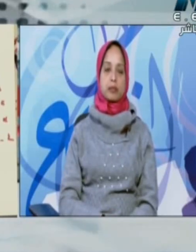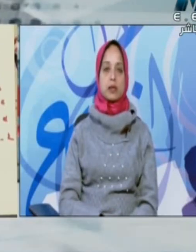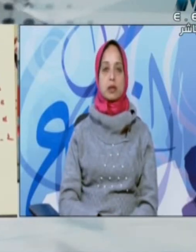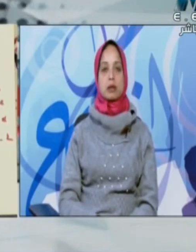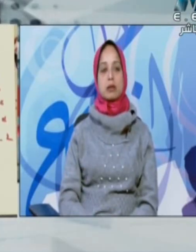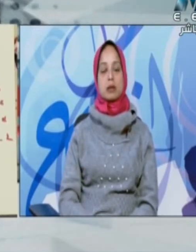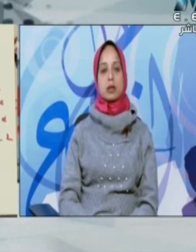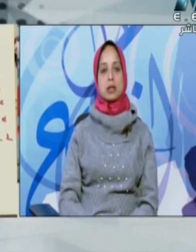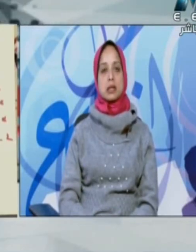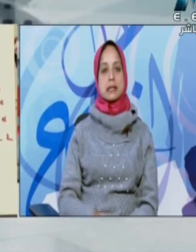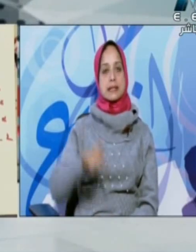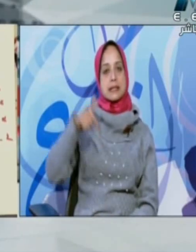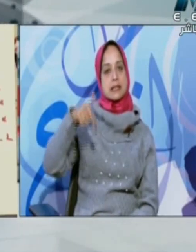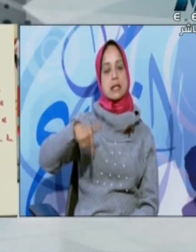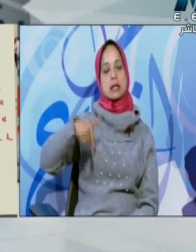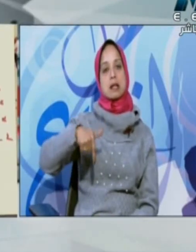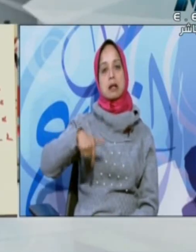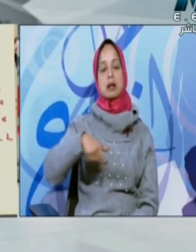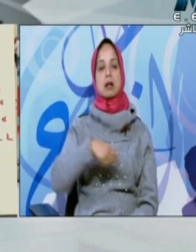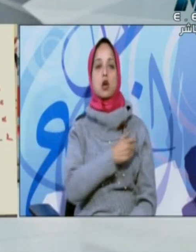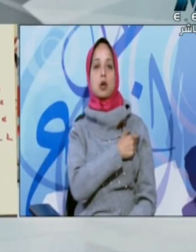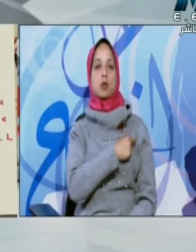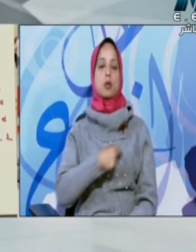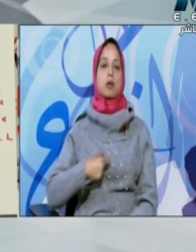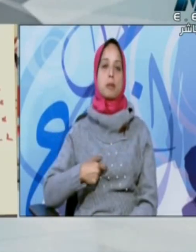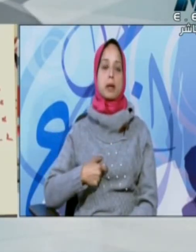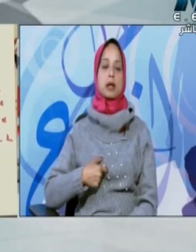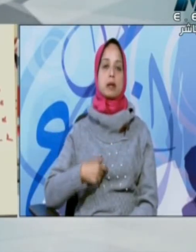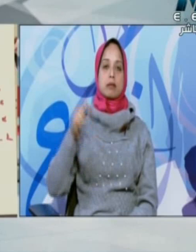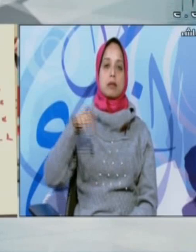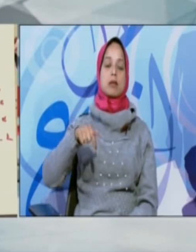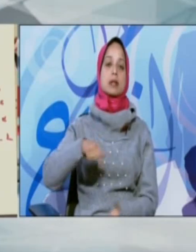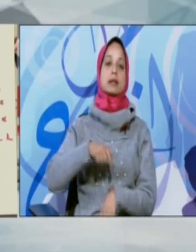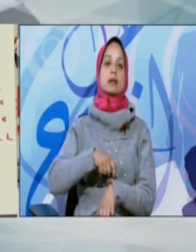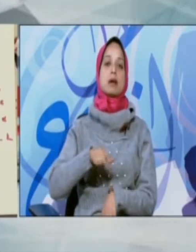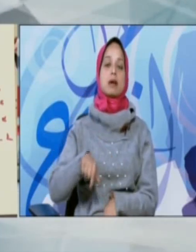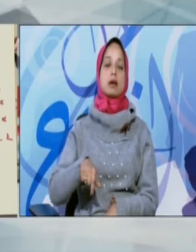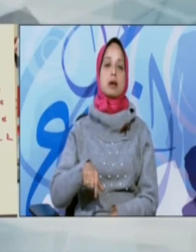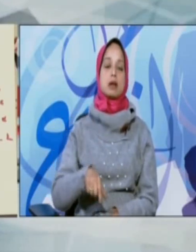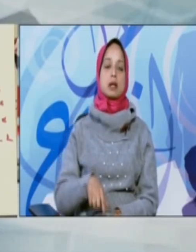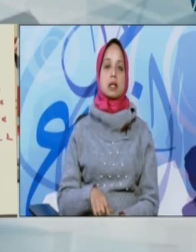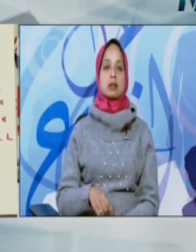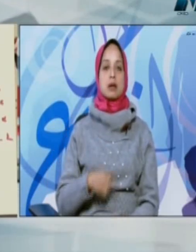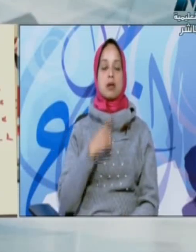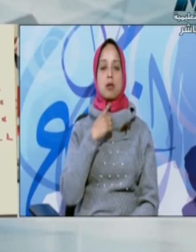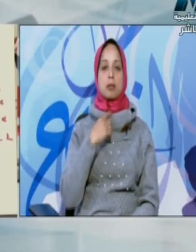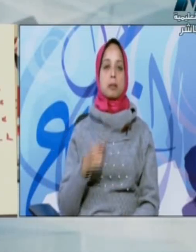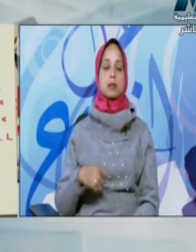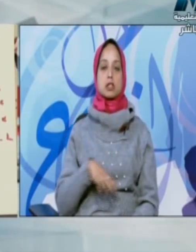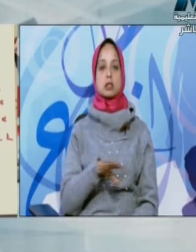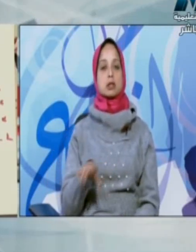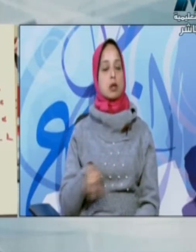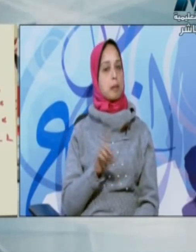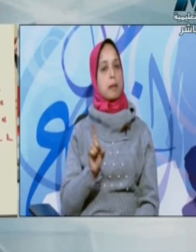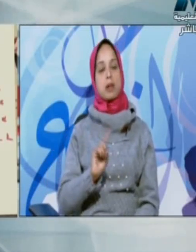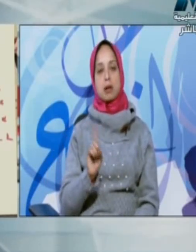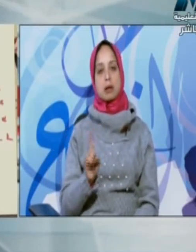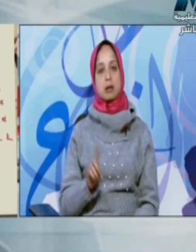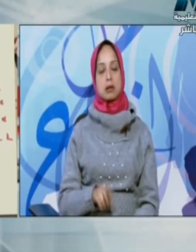فيه 6 حكومات. 6 حكومات في الفتره دي تالفوا لا يحظوا بثقه الشعب. بداوا من